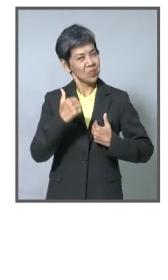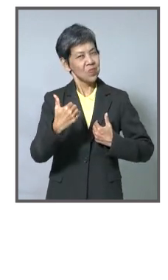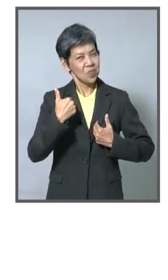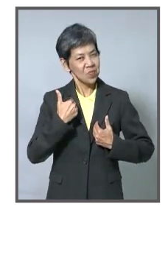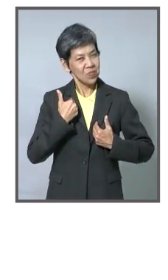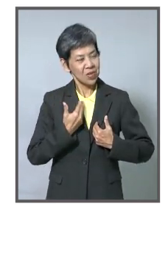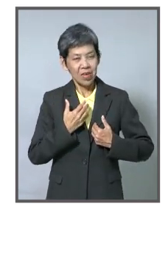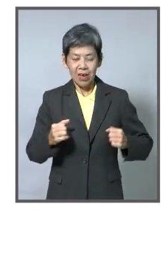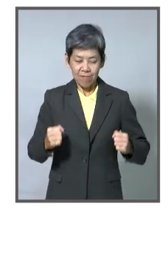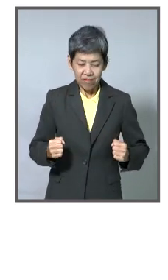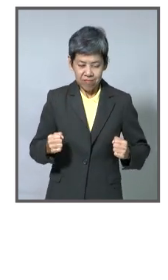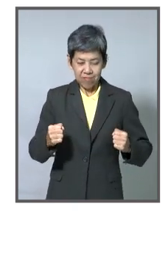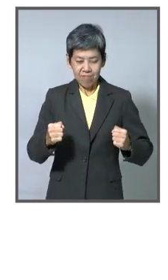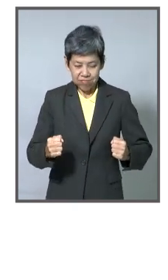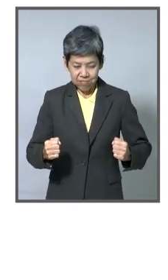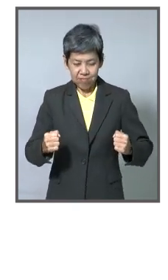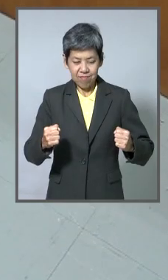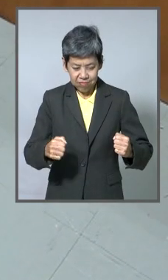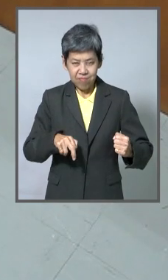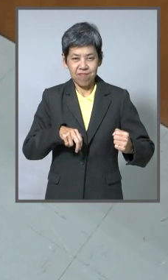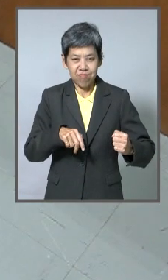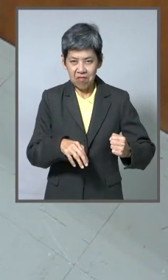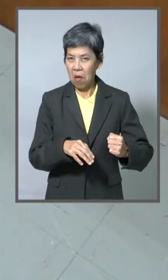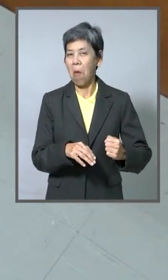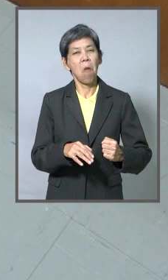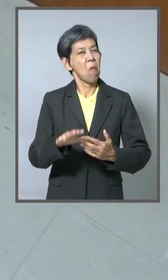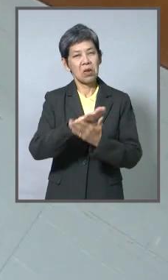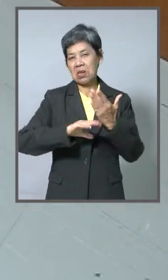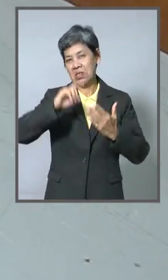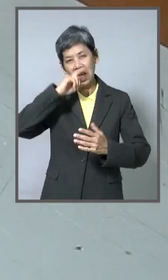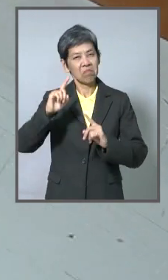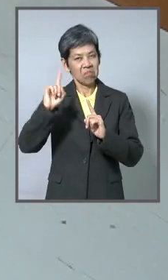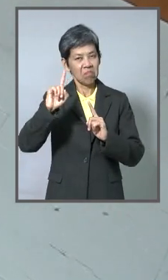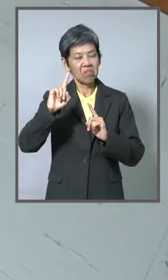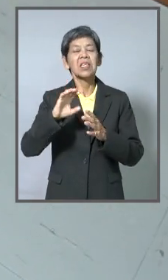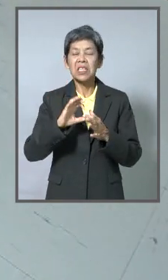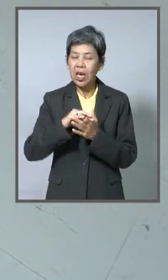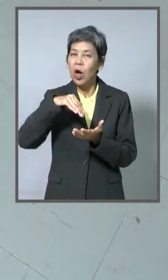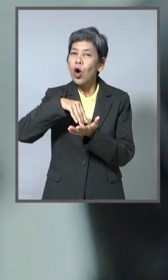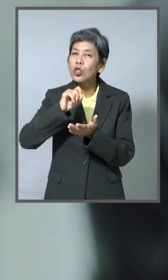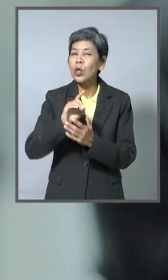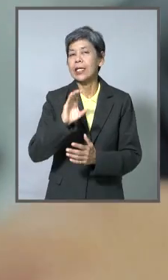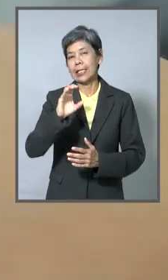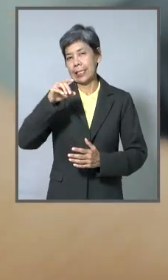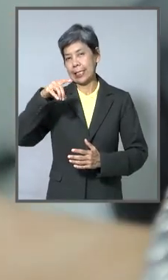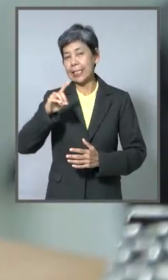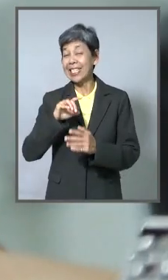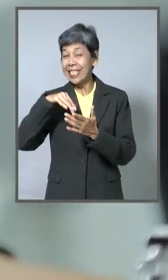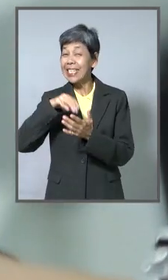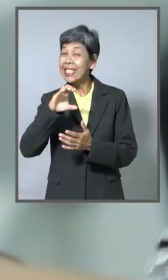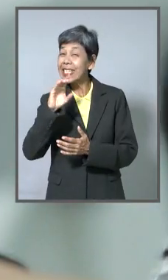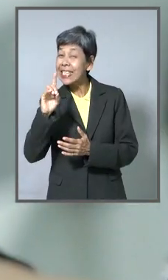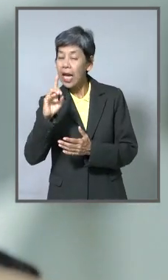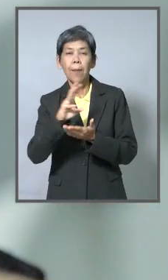างนั้นง่ายขึ้นด้วย Space Walker เครื่องช่วยพยุงเดินหนึ่งเดียวในประเทศไทยจากศูนย์ CD